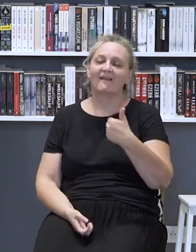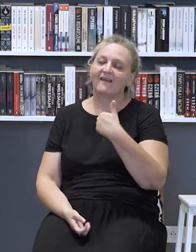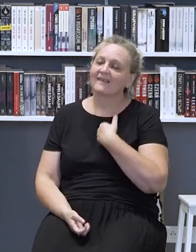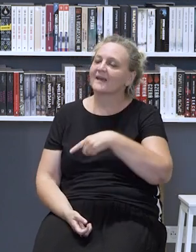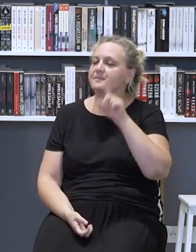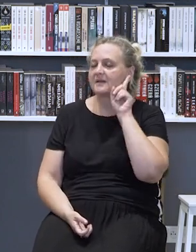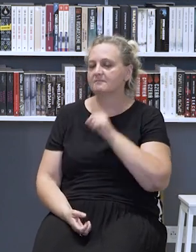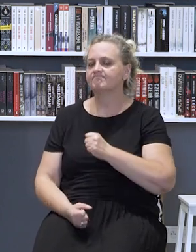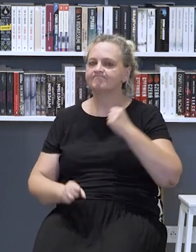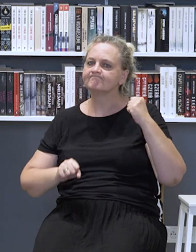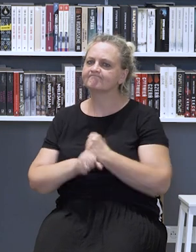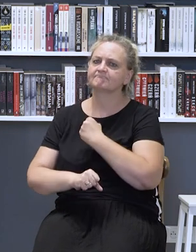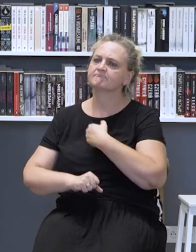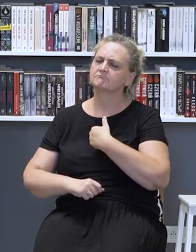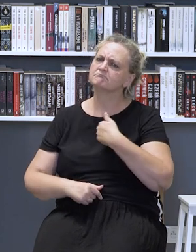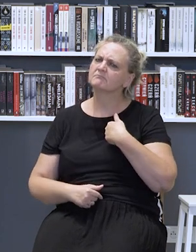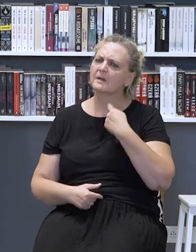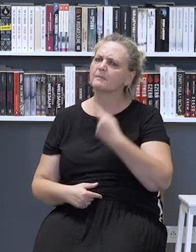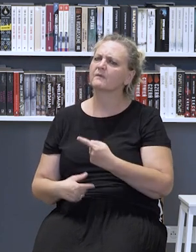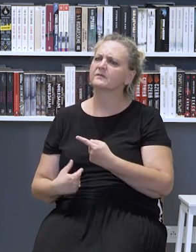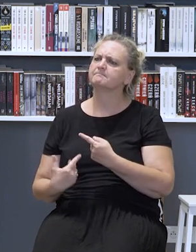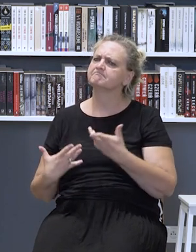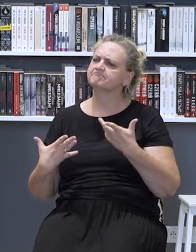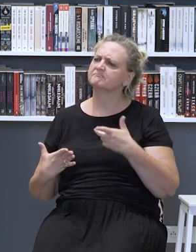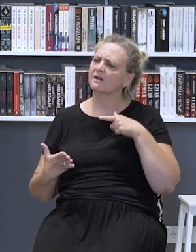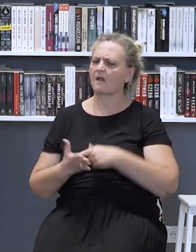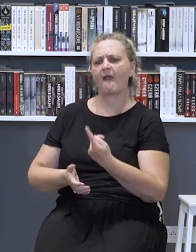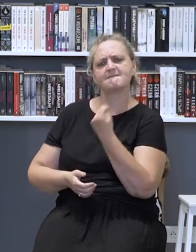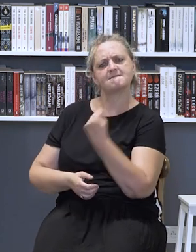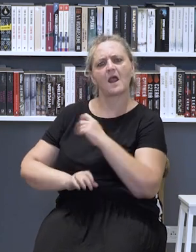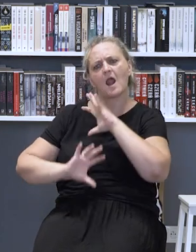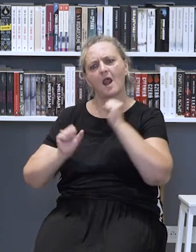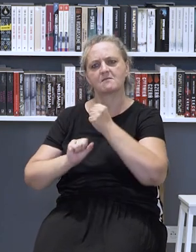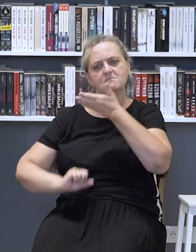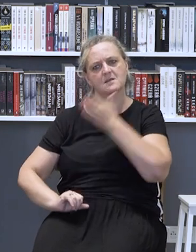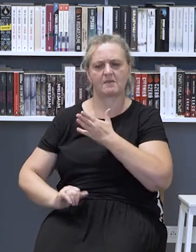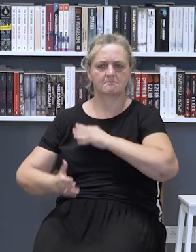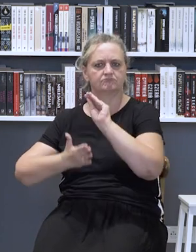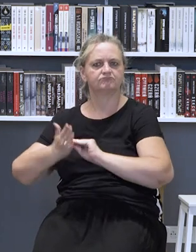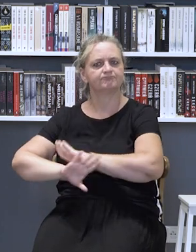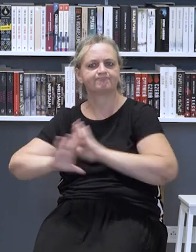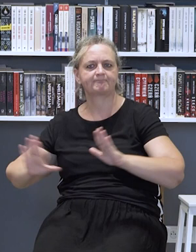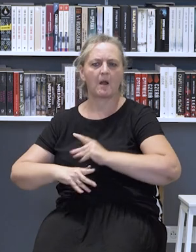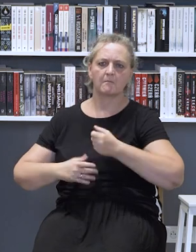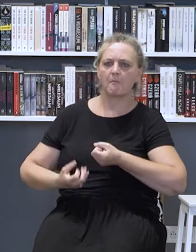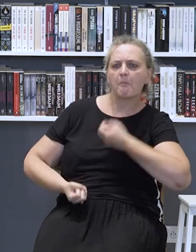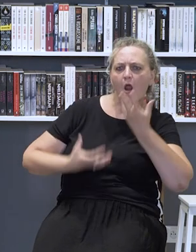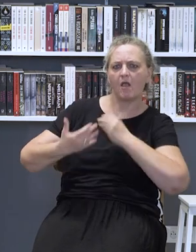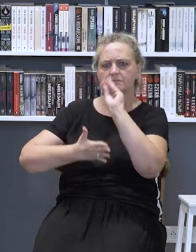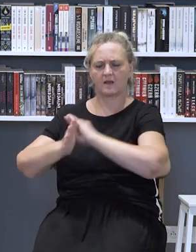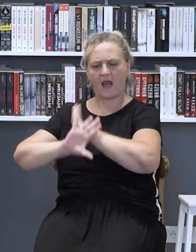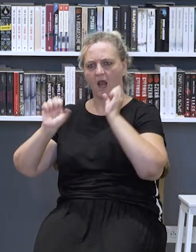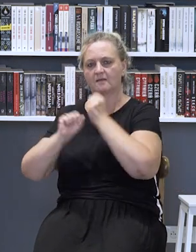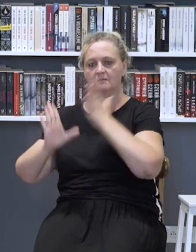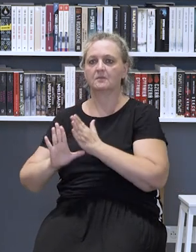uparłam się, tupnęłam nogą i powiedziałam: a takiego, nie zostanę absolutnie żadną pisarką, ani poetką, ani nikim takim